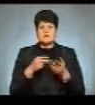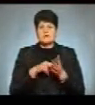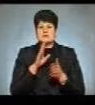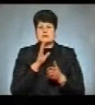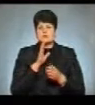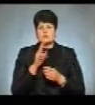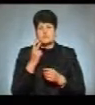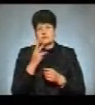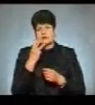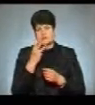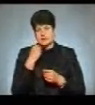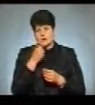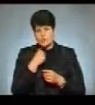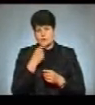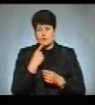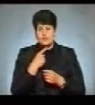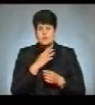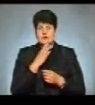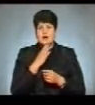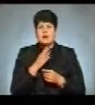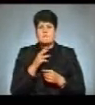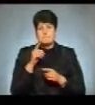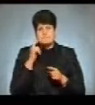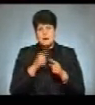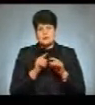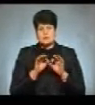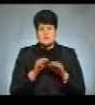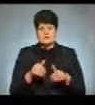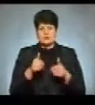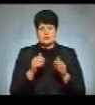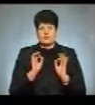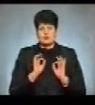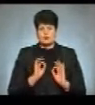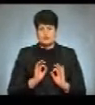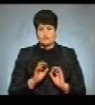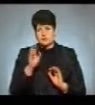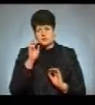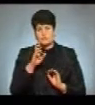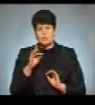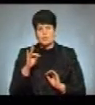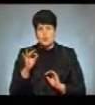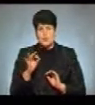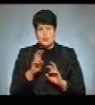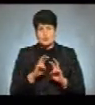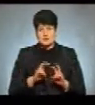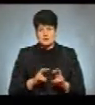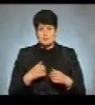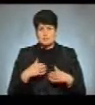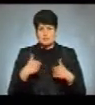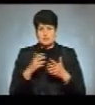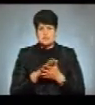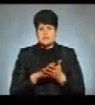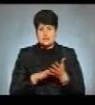триватиме 2-3 роки, каже Уляна. Брат травмованої Павло розповідає, звернулися до прокуратури і Державного бюро розслідувань. Ми подали